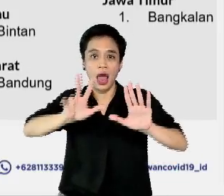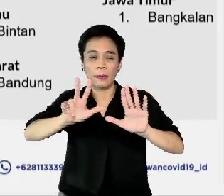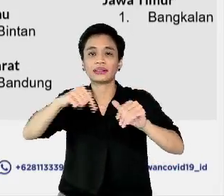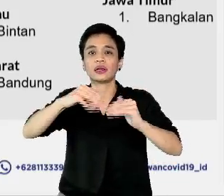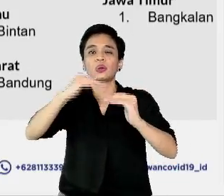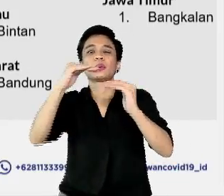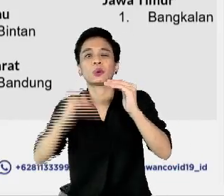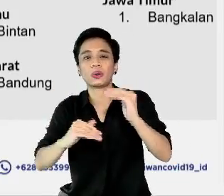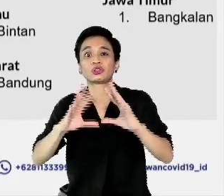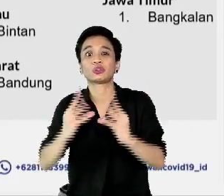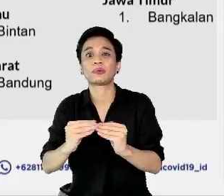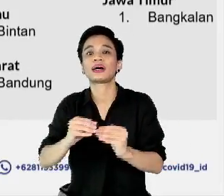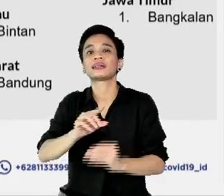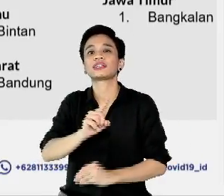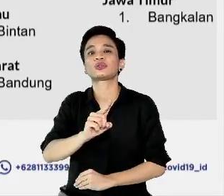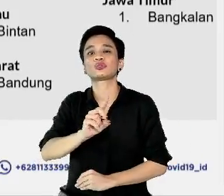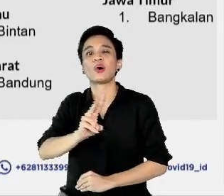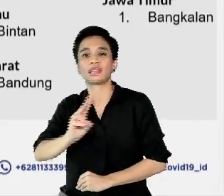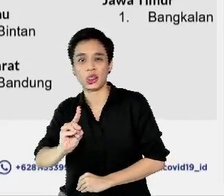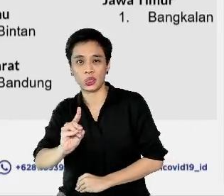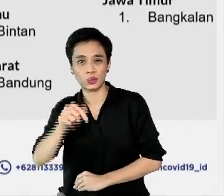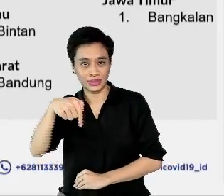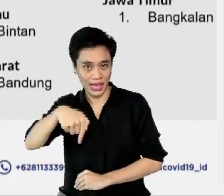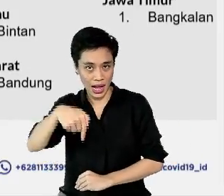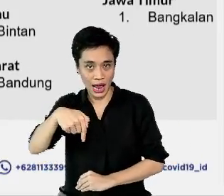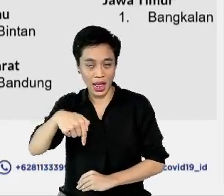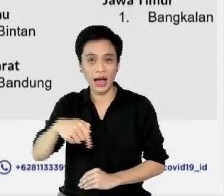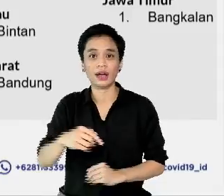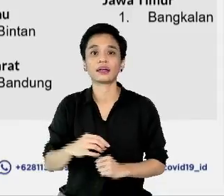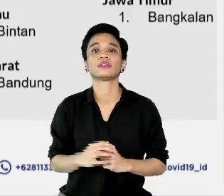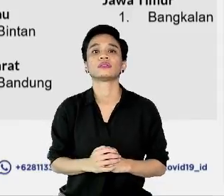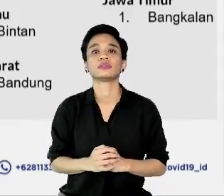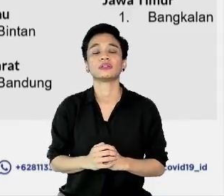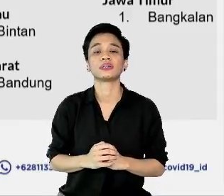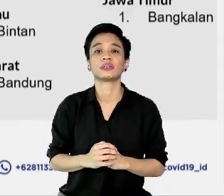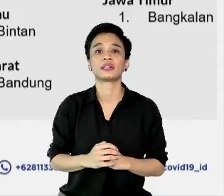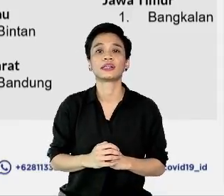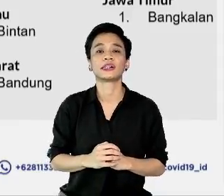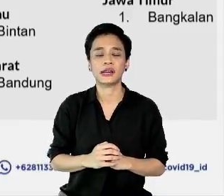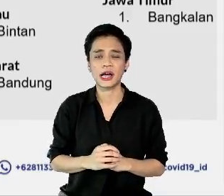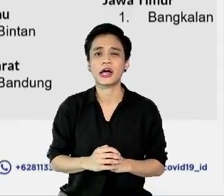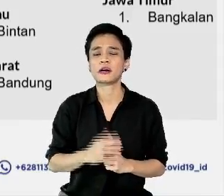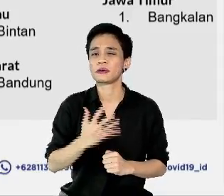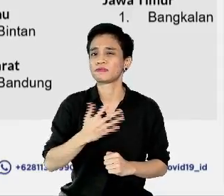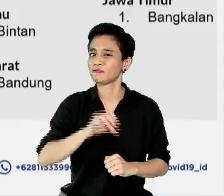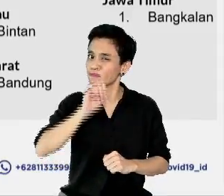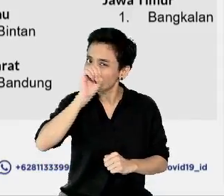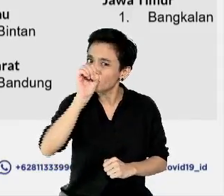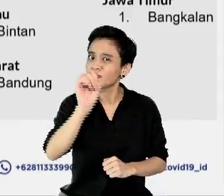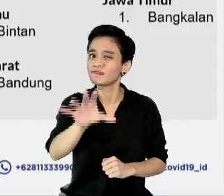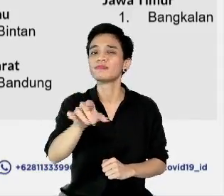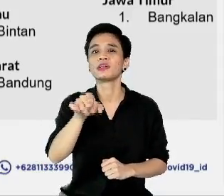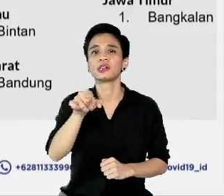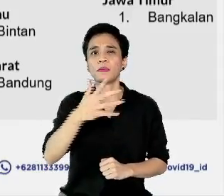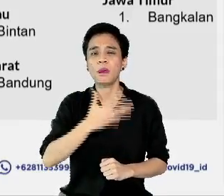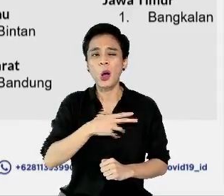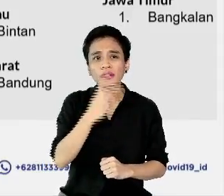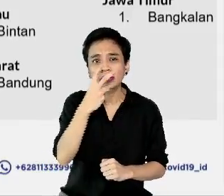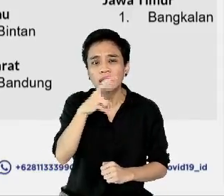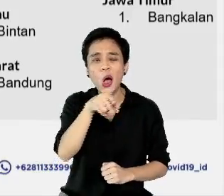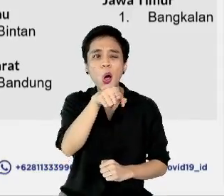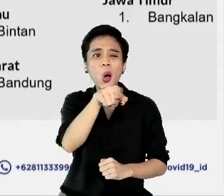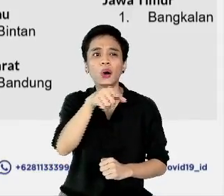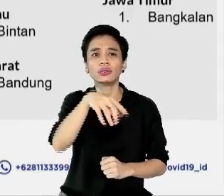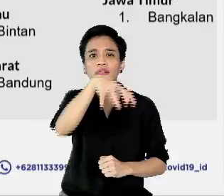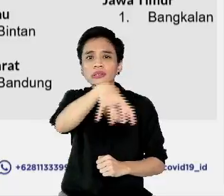menjadi 121 kabupaten kota. Perlu saya tekankan bahwa indikator klasifikasi